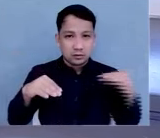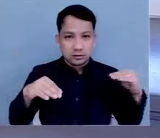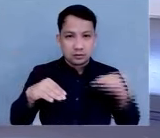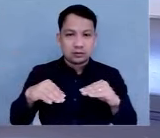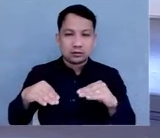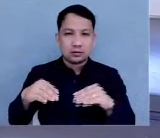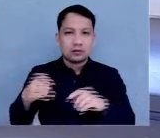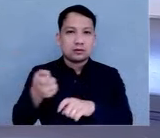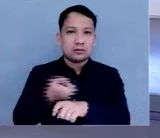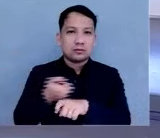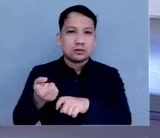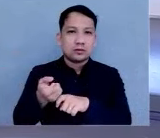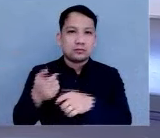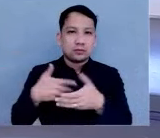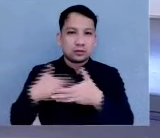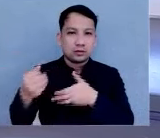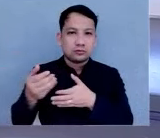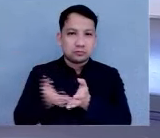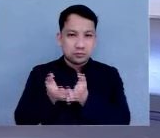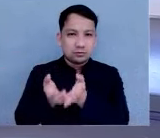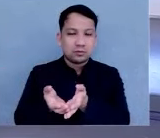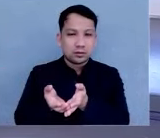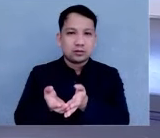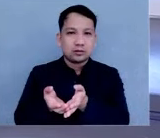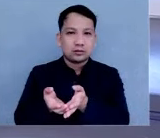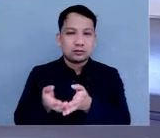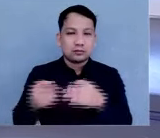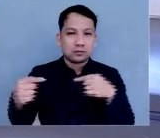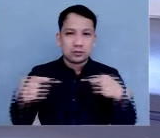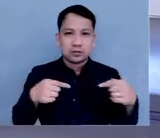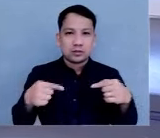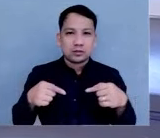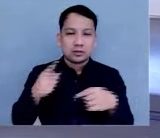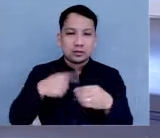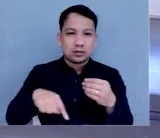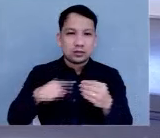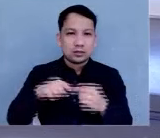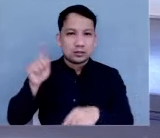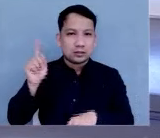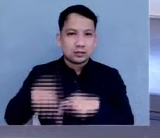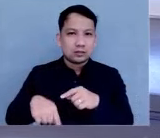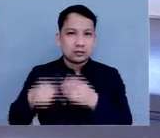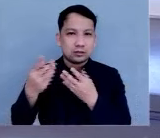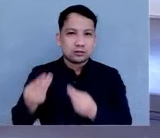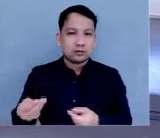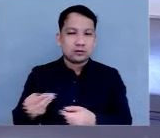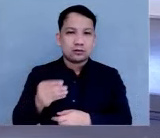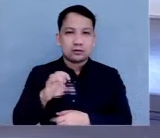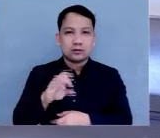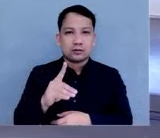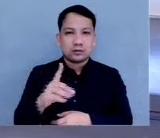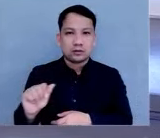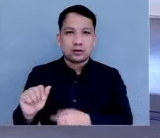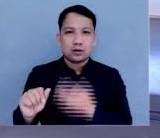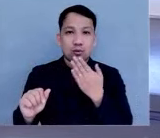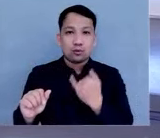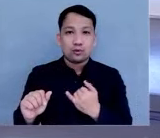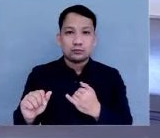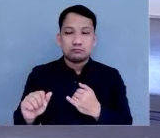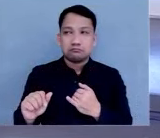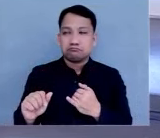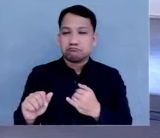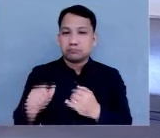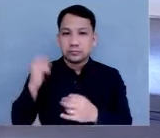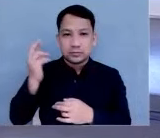pigilan ang labas-masok ng mga barko. Ang argumento ng mga otoridad natin, hindi mawawala sa atin ang Escoda Shoal dahil po dyan.